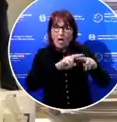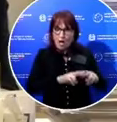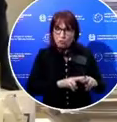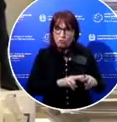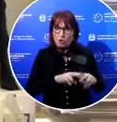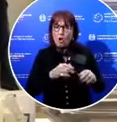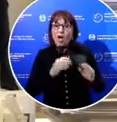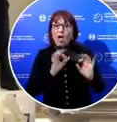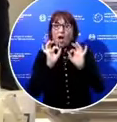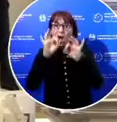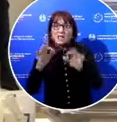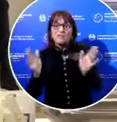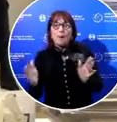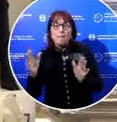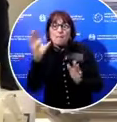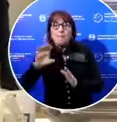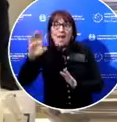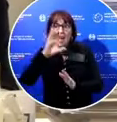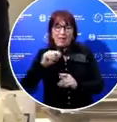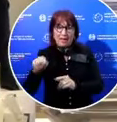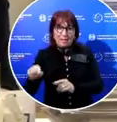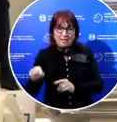destinazione finale,